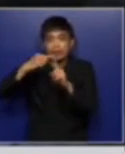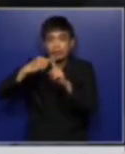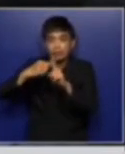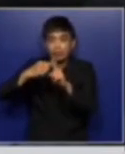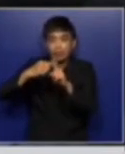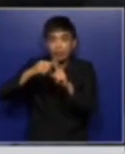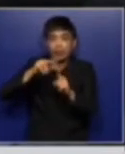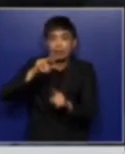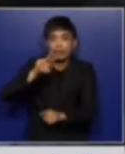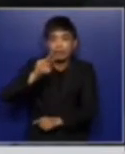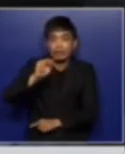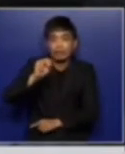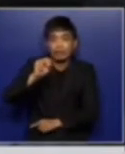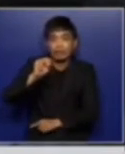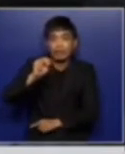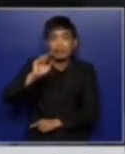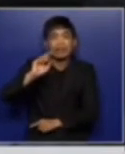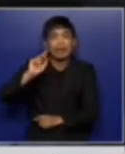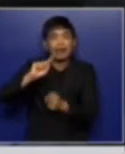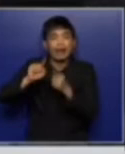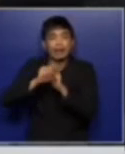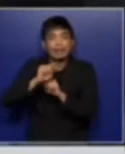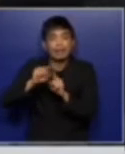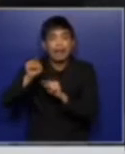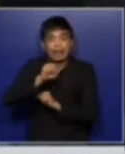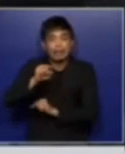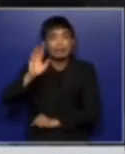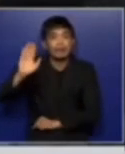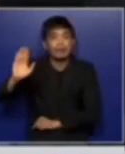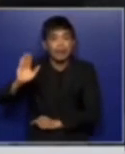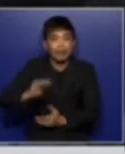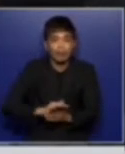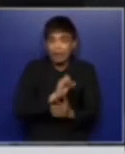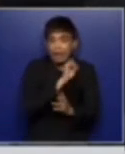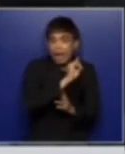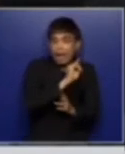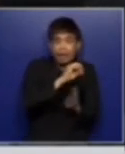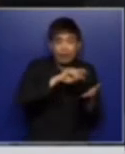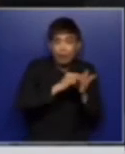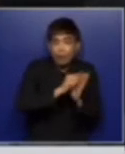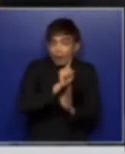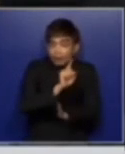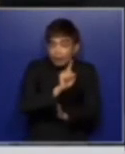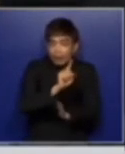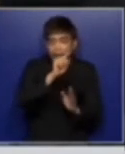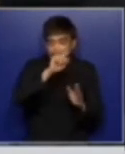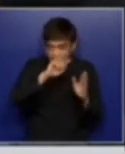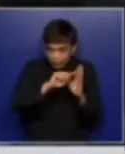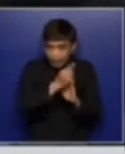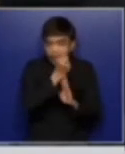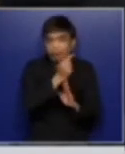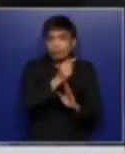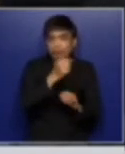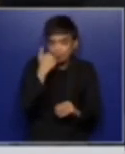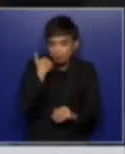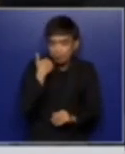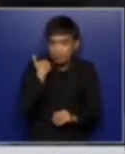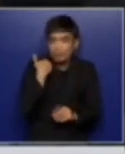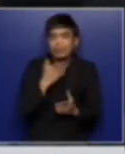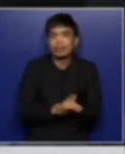Next Export นะครับ I คืออะไรครับ I คือ Investment ไม่เกิดแน่นอนครับเพราะเอกชนสะดุดละ